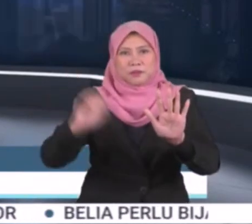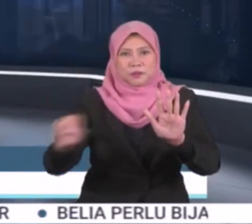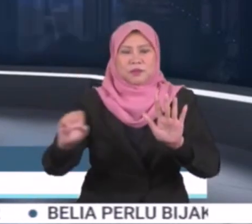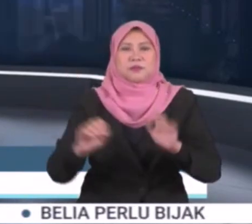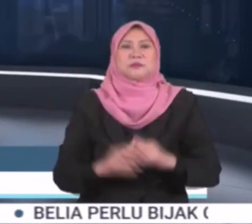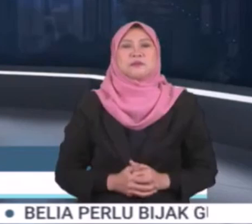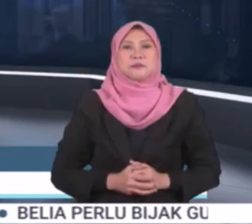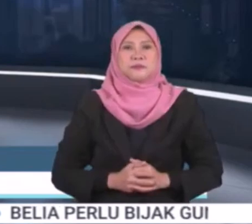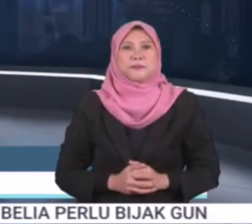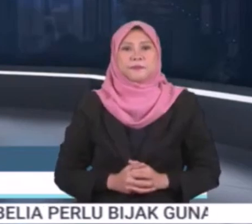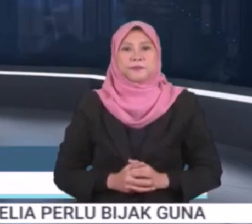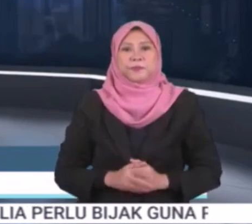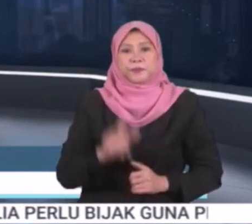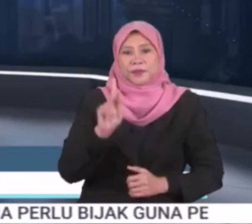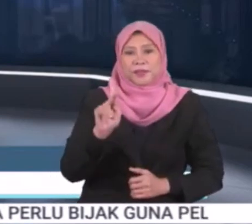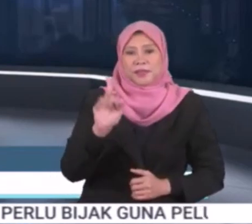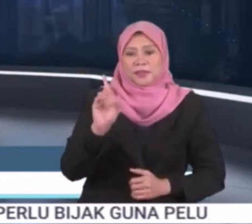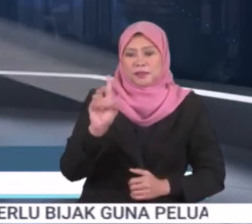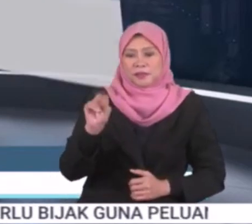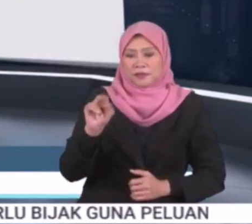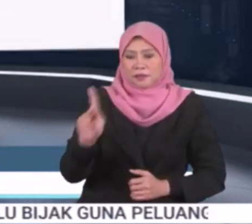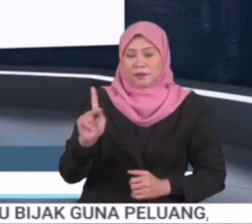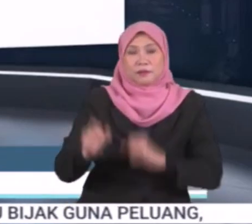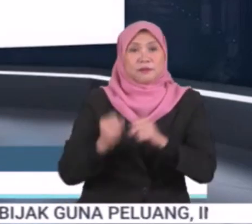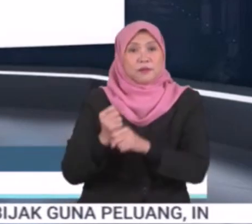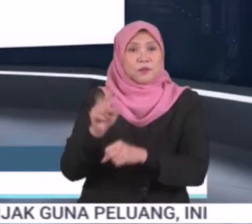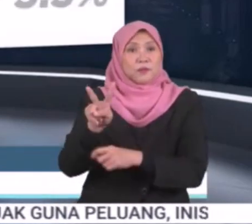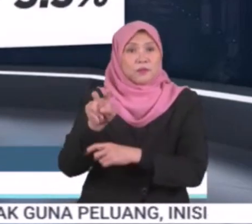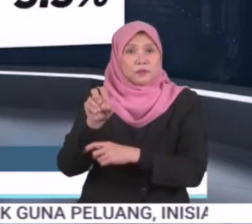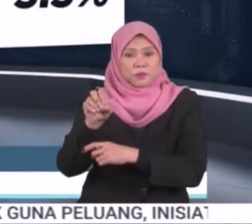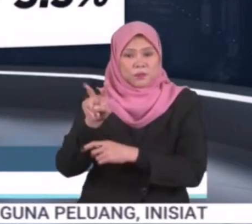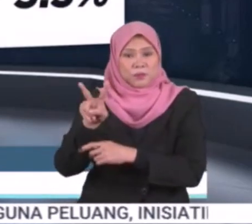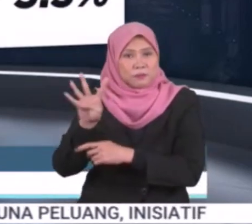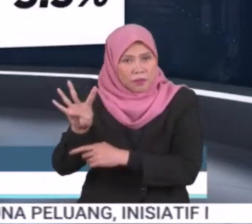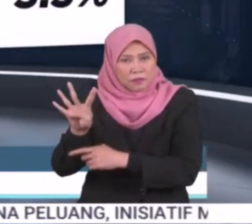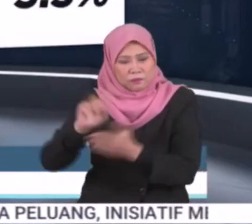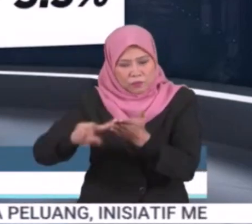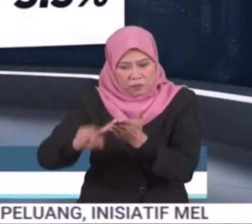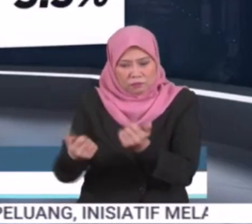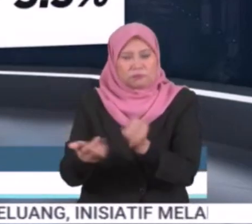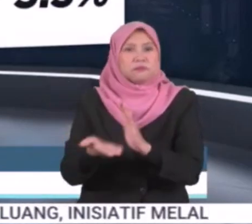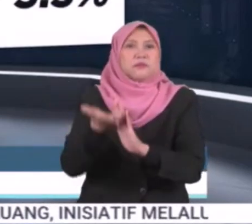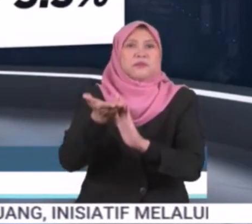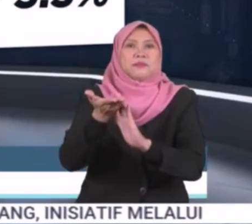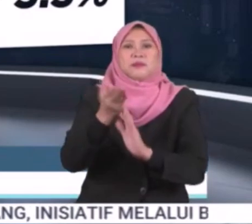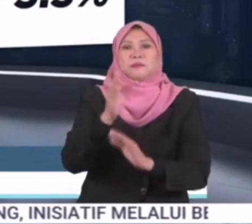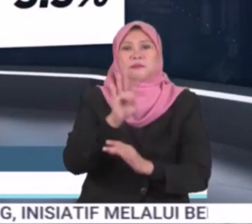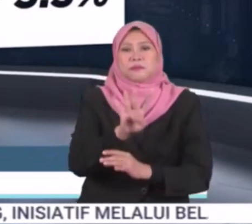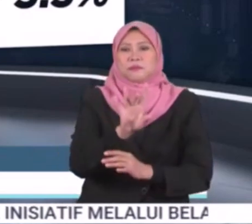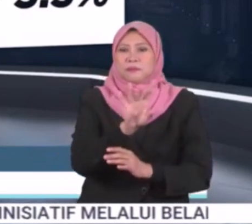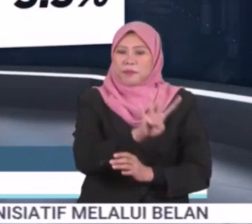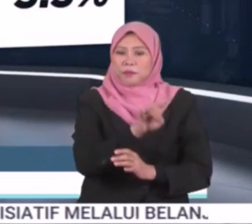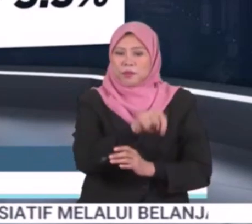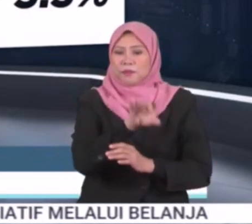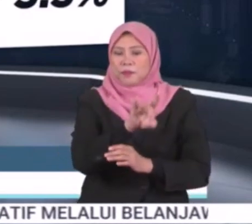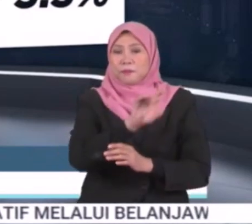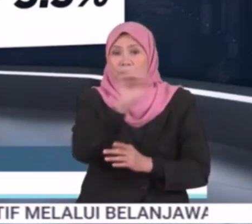5.1%. KDNK pada tahun 2024 disemak naik antara 4.8%